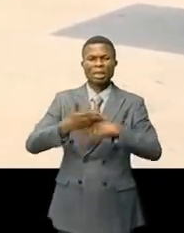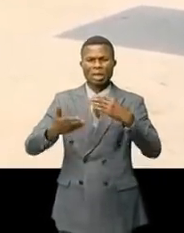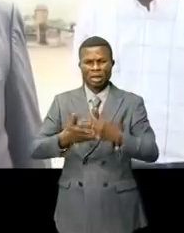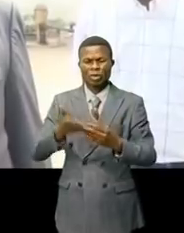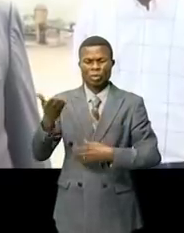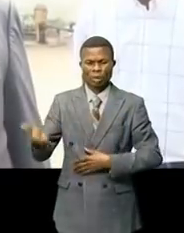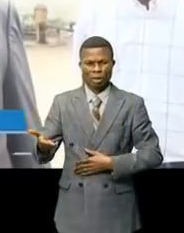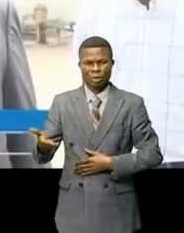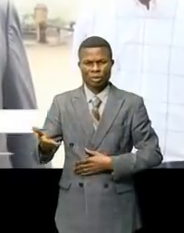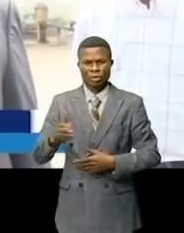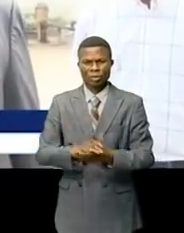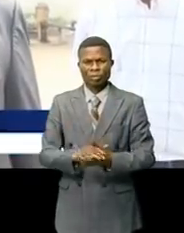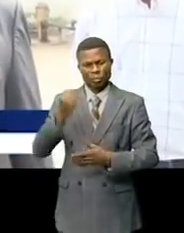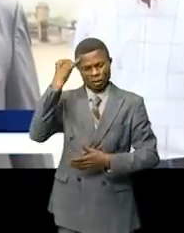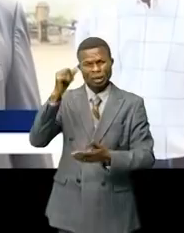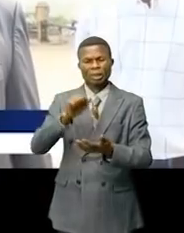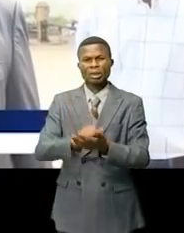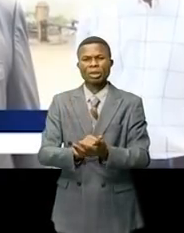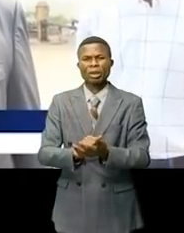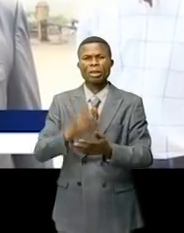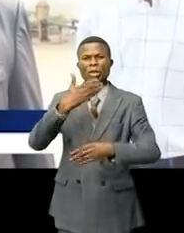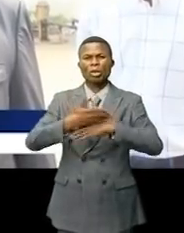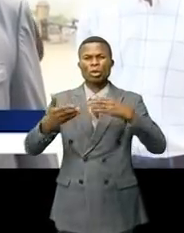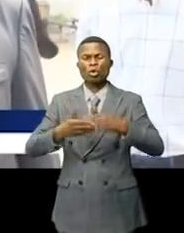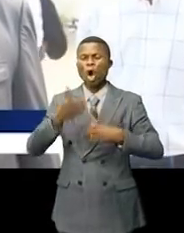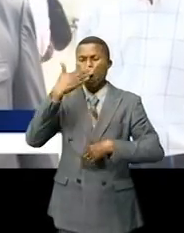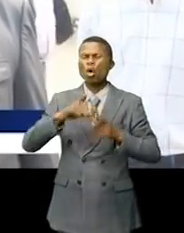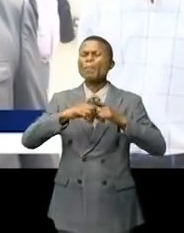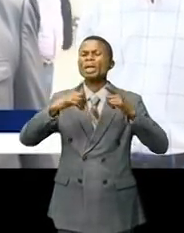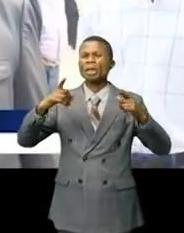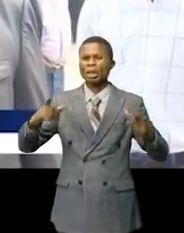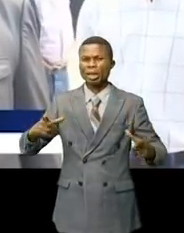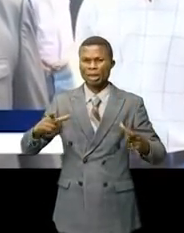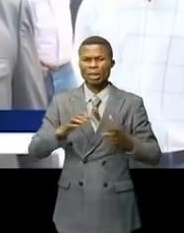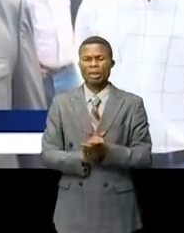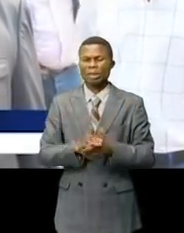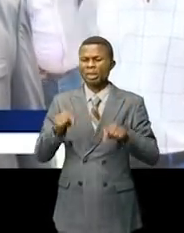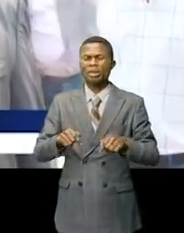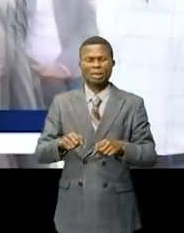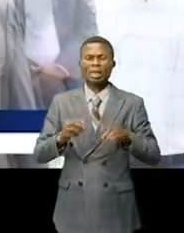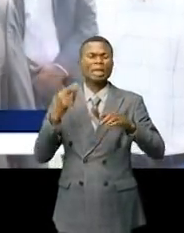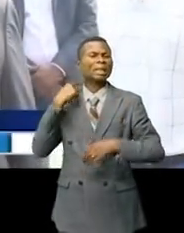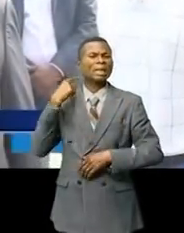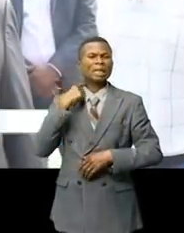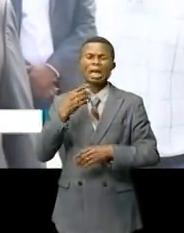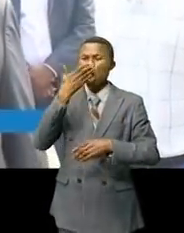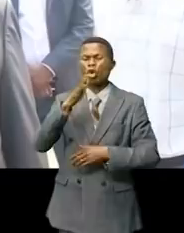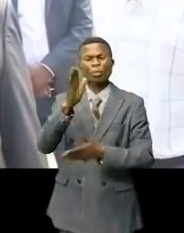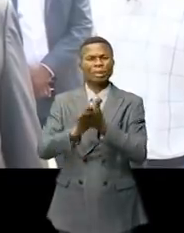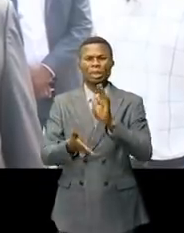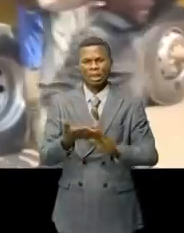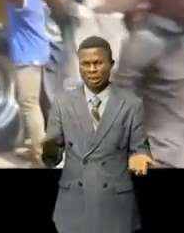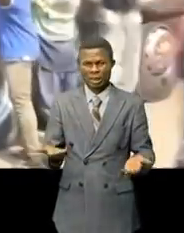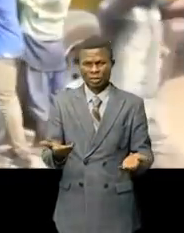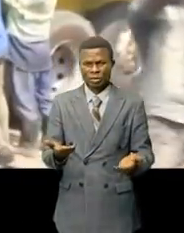locales 1 ou dans ceux ci c'est au sol un grand hôpital digne de ce nom se sont associés